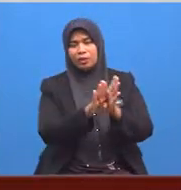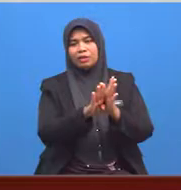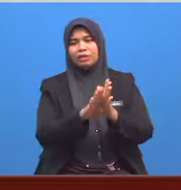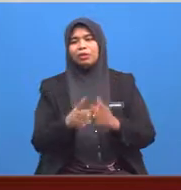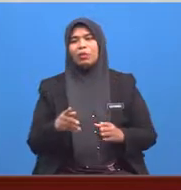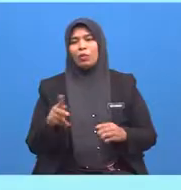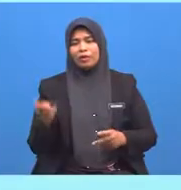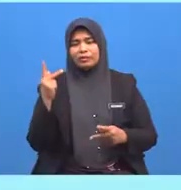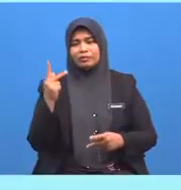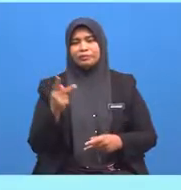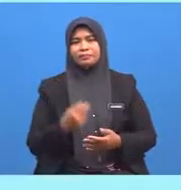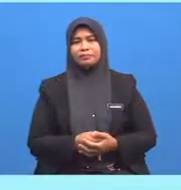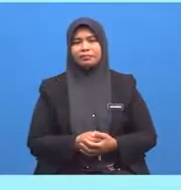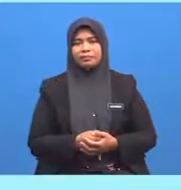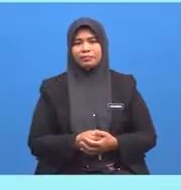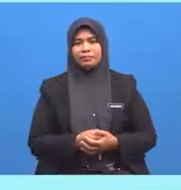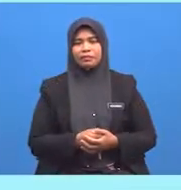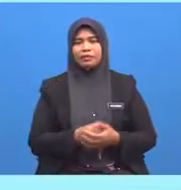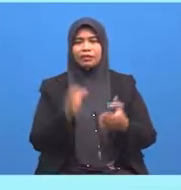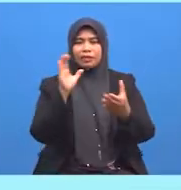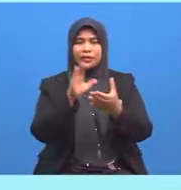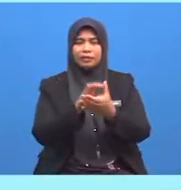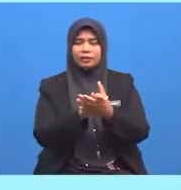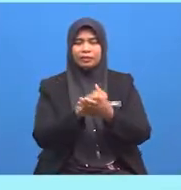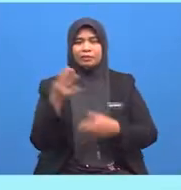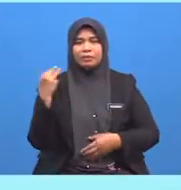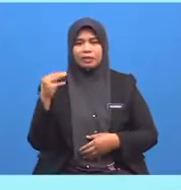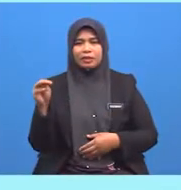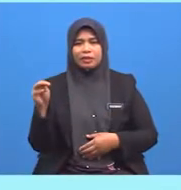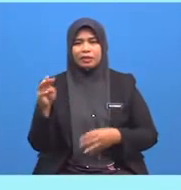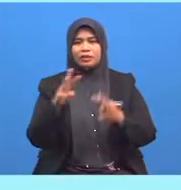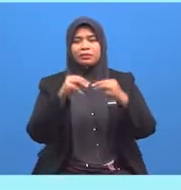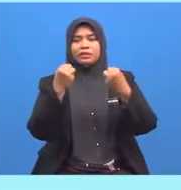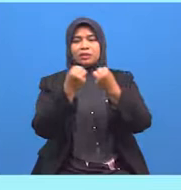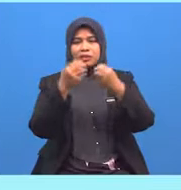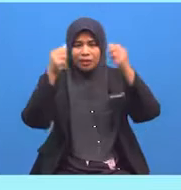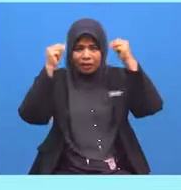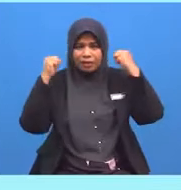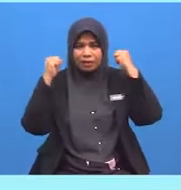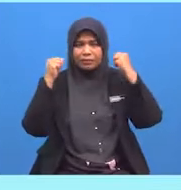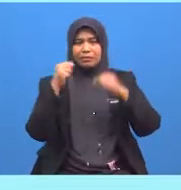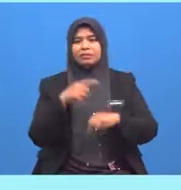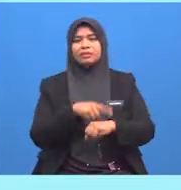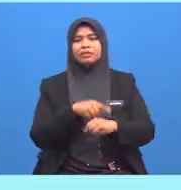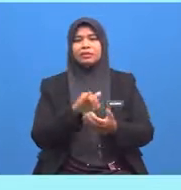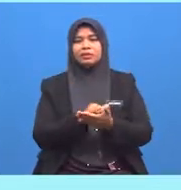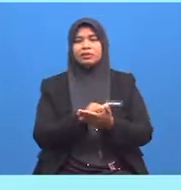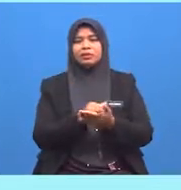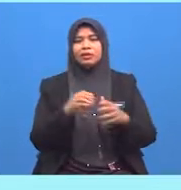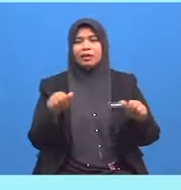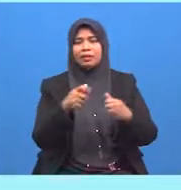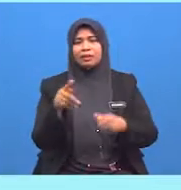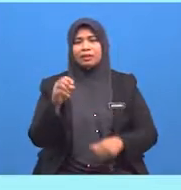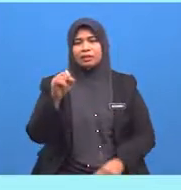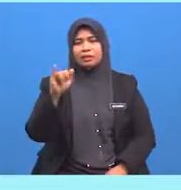qobilah dari segi kepercayaan Pule masyarakat Arab ketika itu mengamalkan Syirik